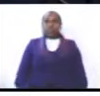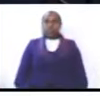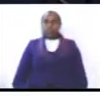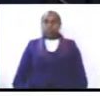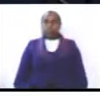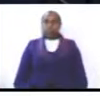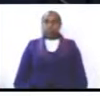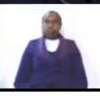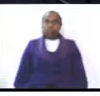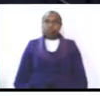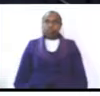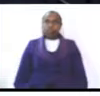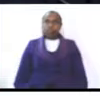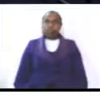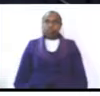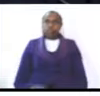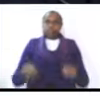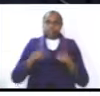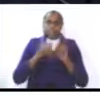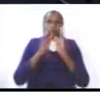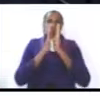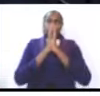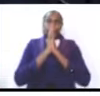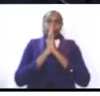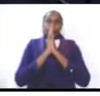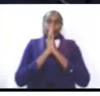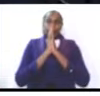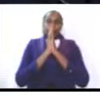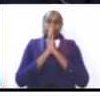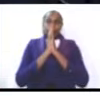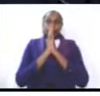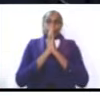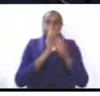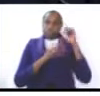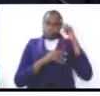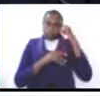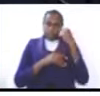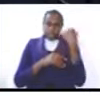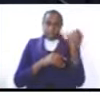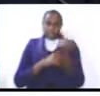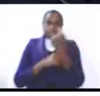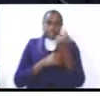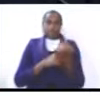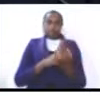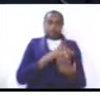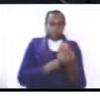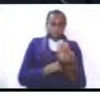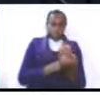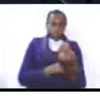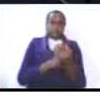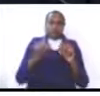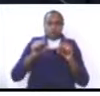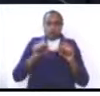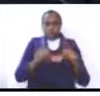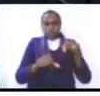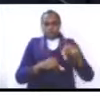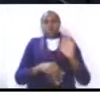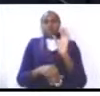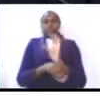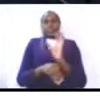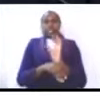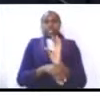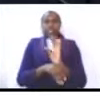Mungu. Maombi ya kila juma ya asubuhi yanaendelea hapa kanisani